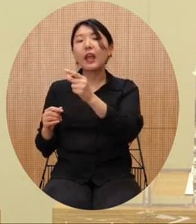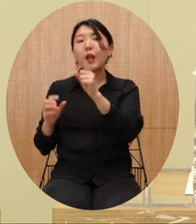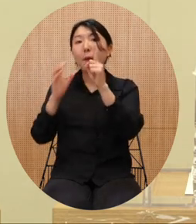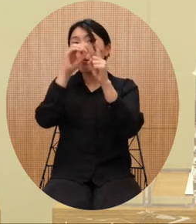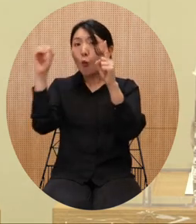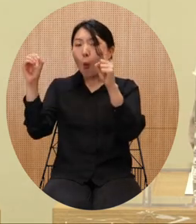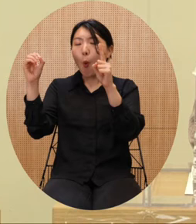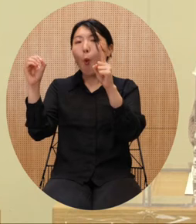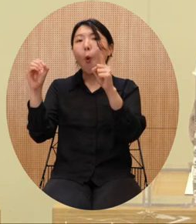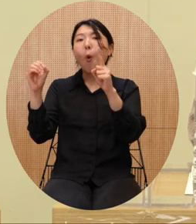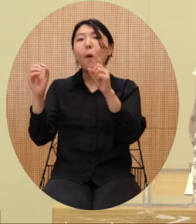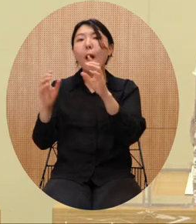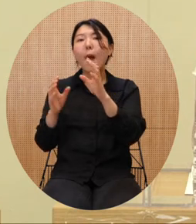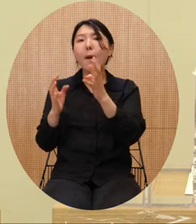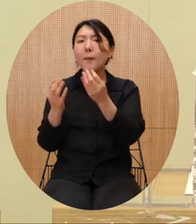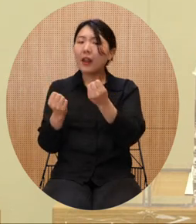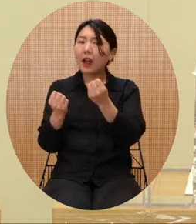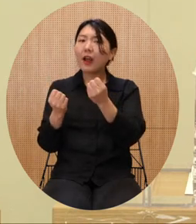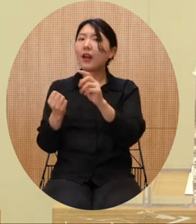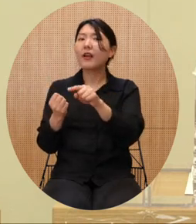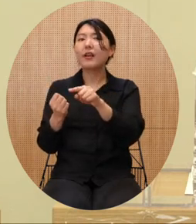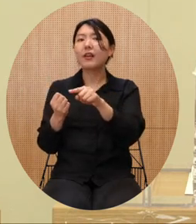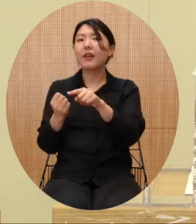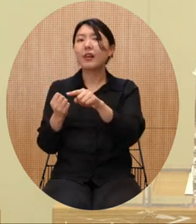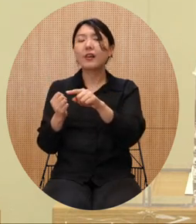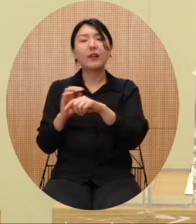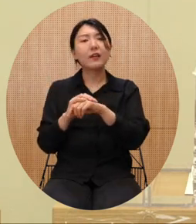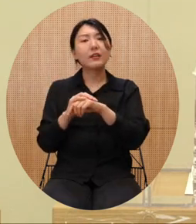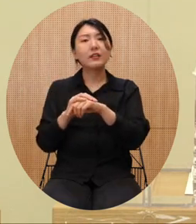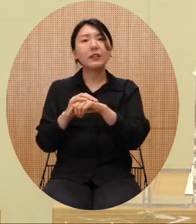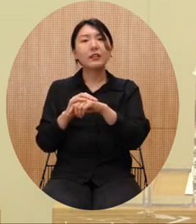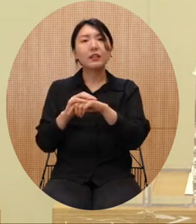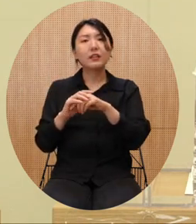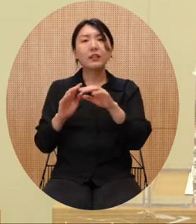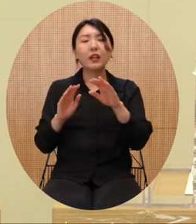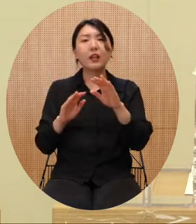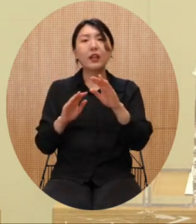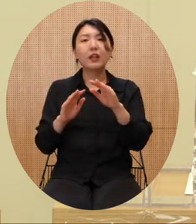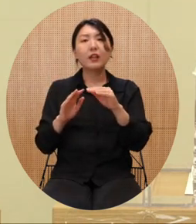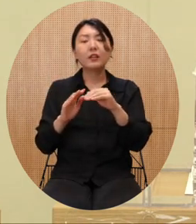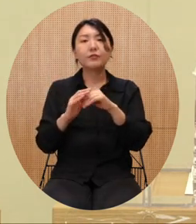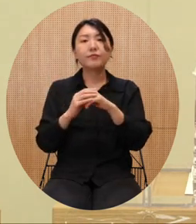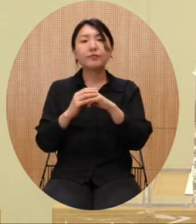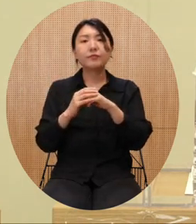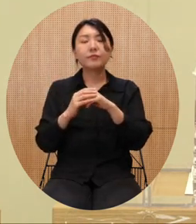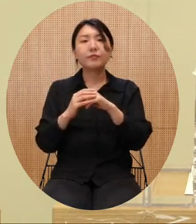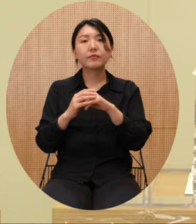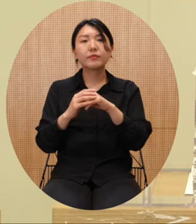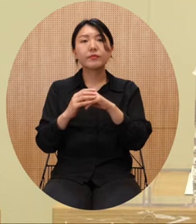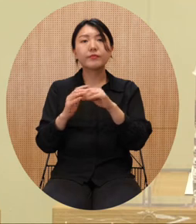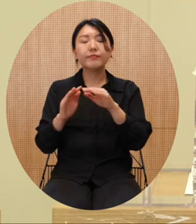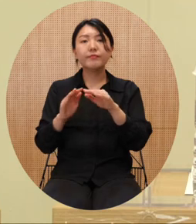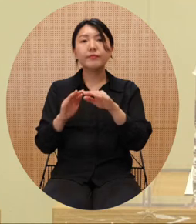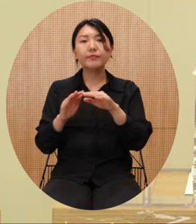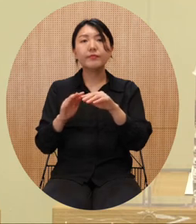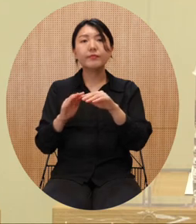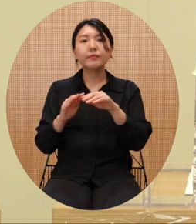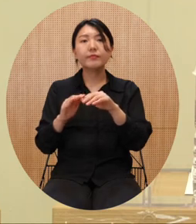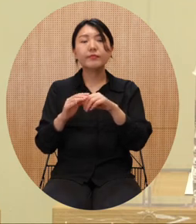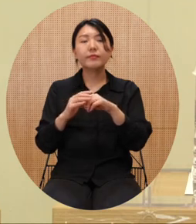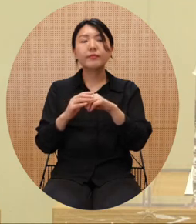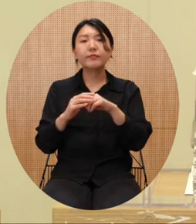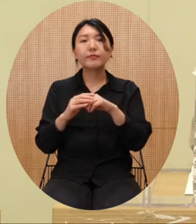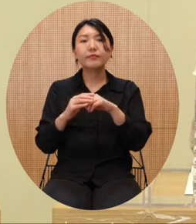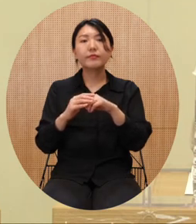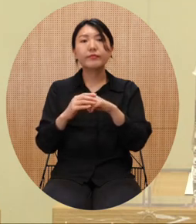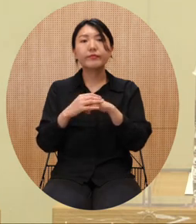숫자로 보이지만 실은 국민임대주택 소득 기준선이 도시 근로자 월 평균 소득 70%입니다. 이것보다 이